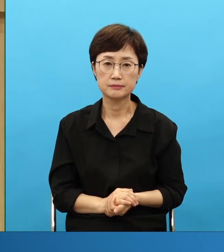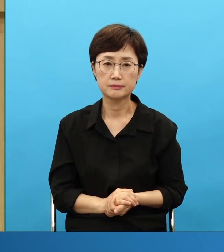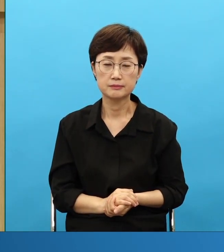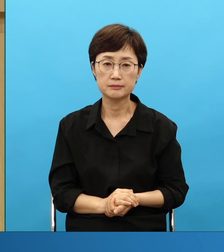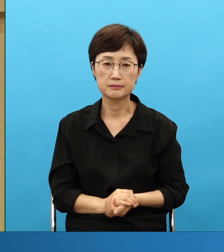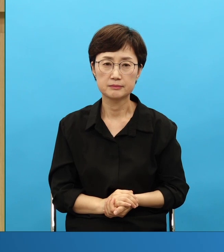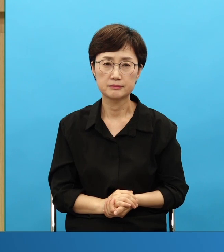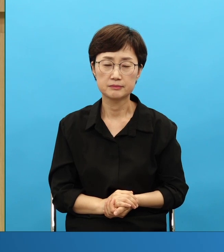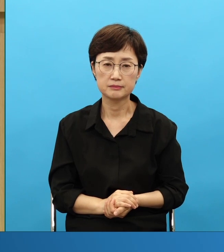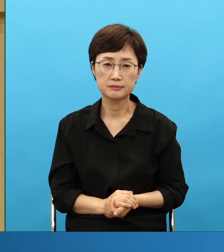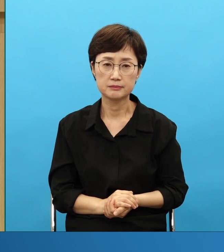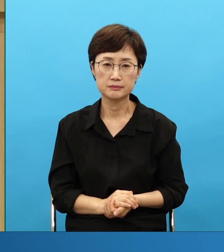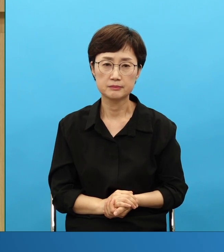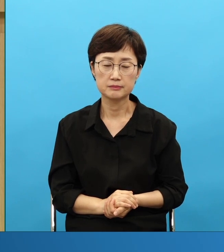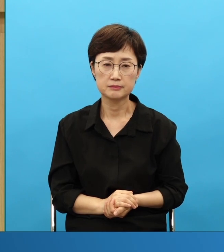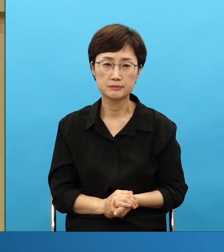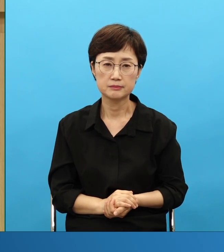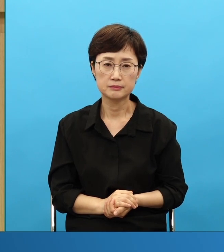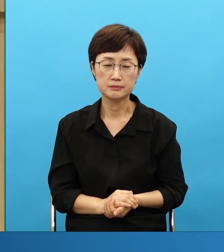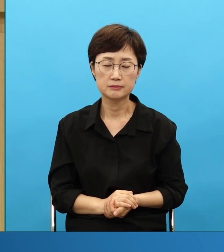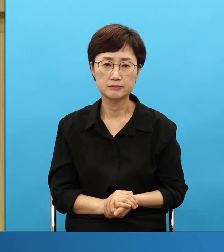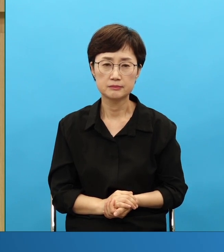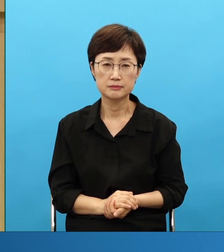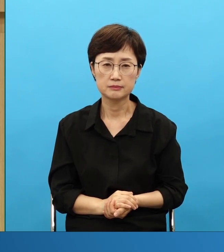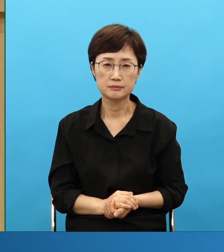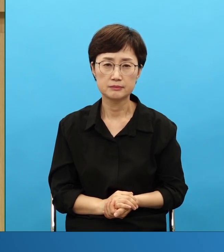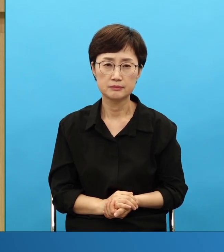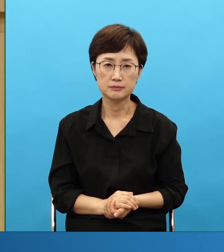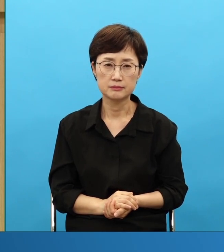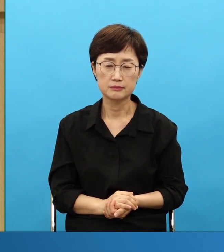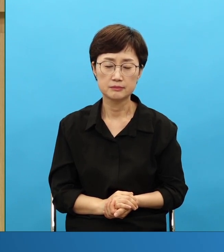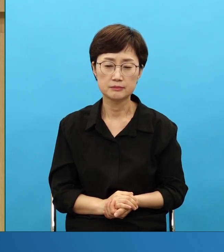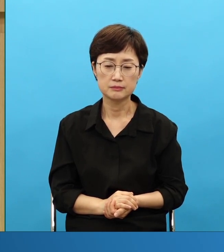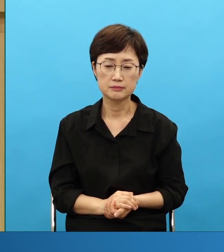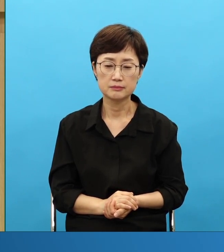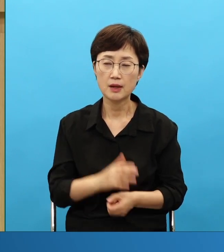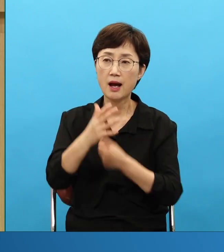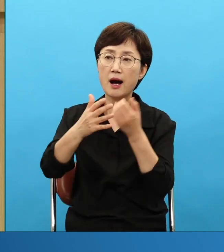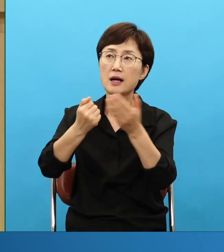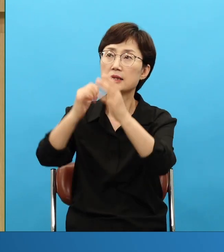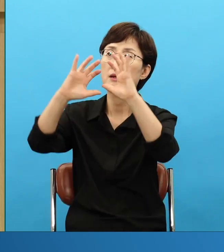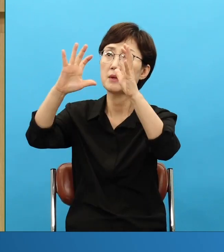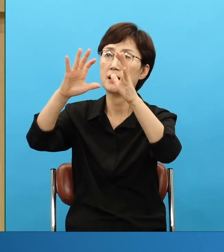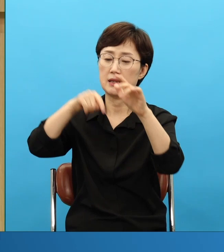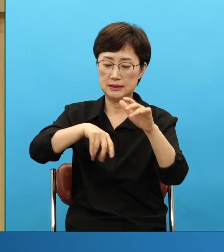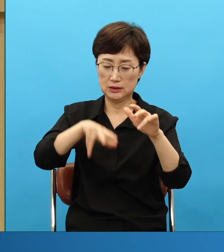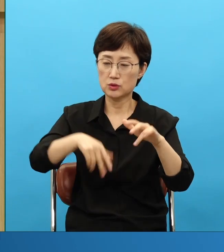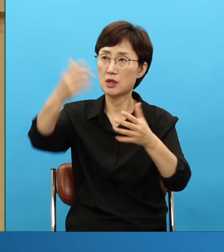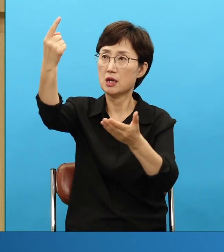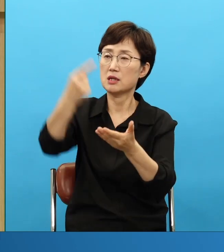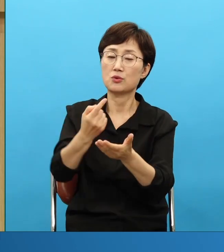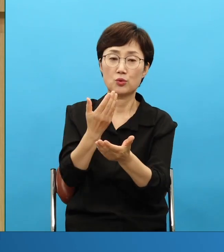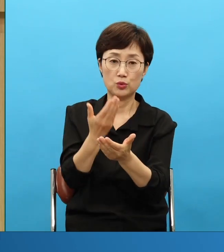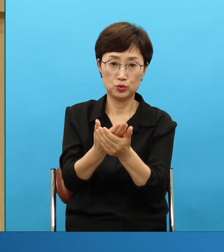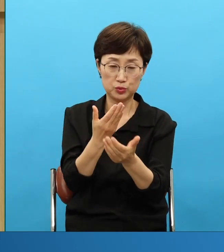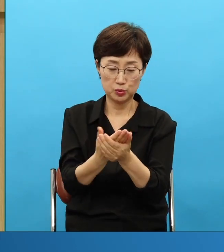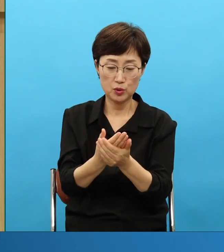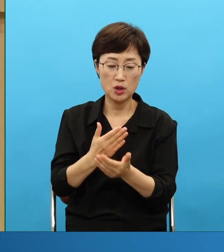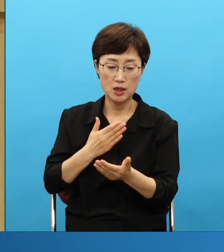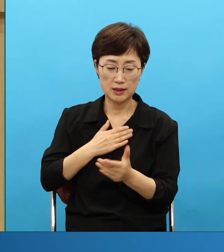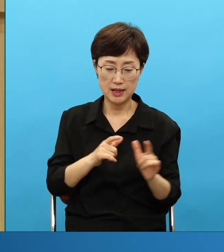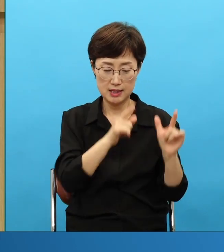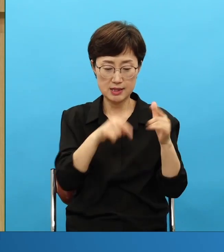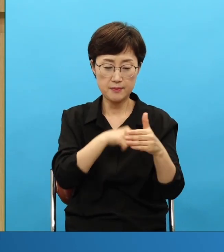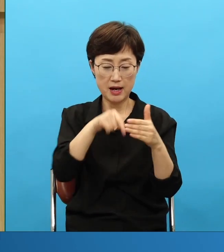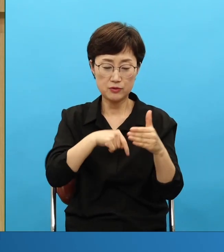May you receive the greatest glory through every single step of our life. 하나님의 나라가 이곳에 임하게 해주시고 우리의 삶을 통해